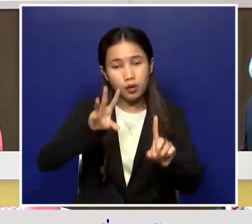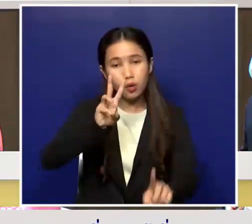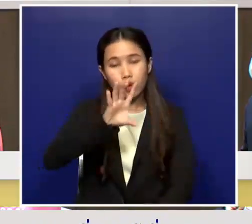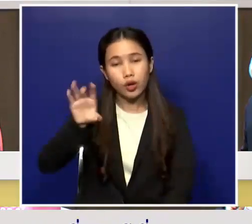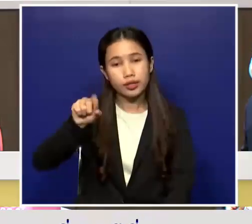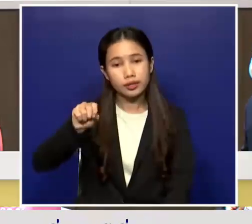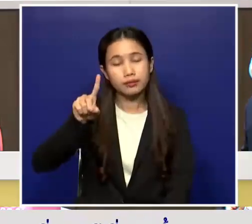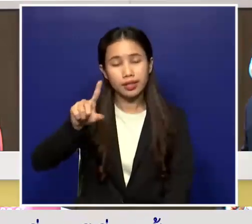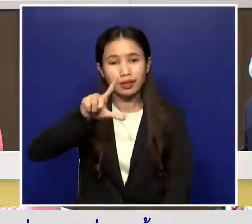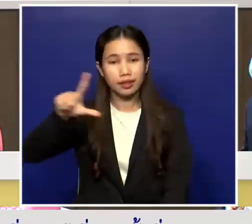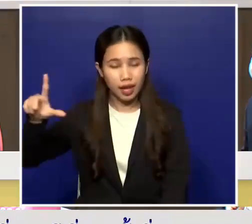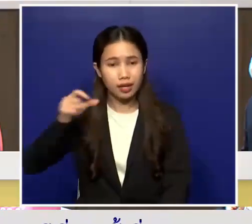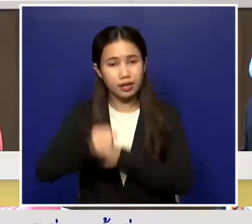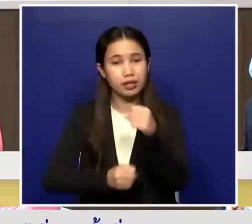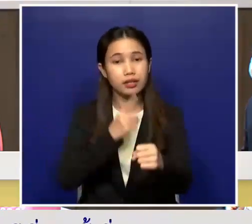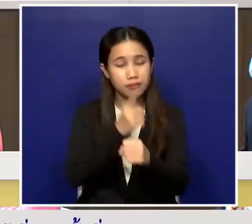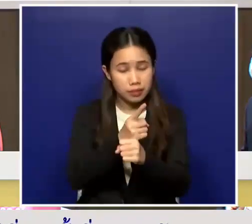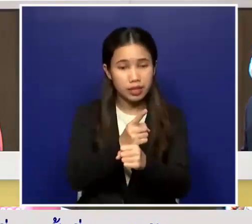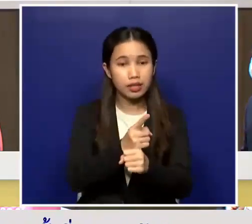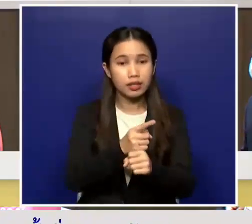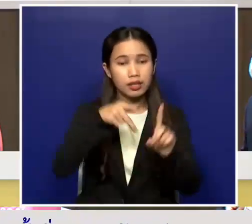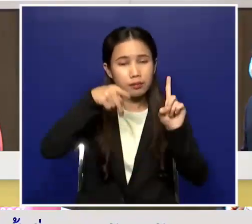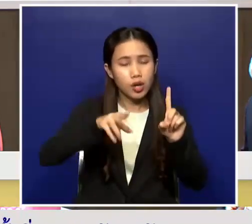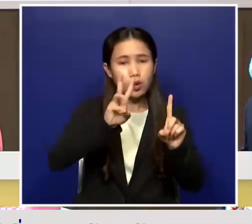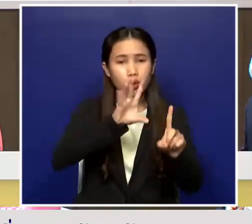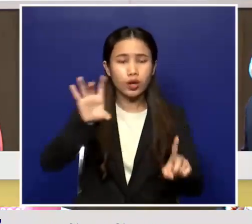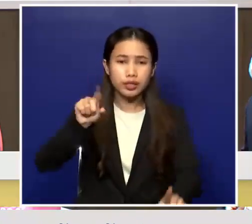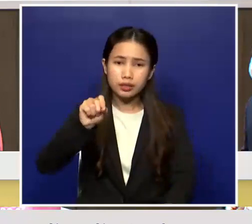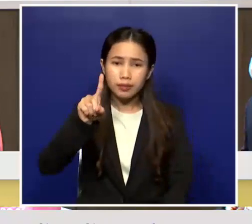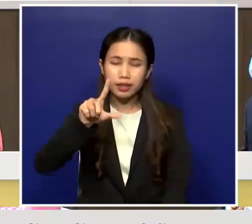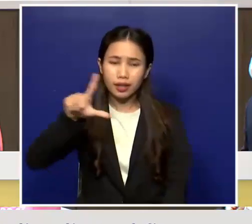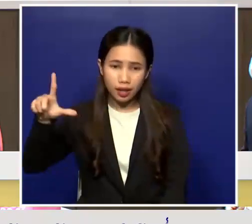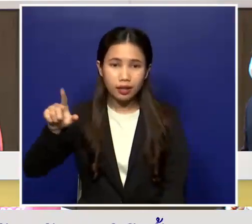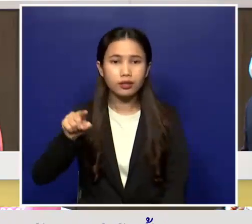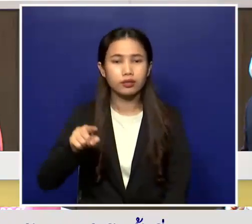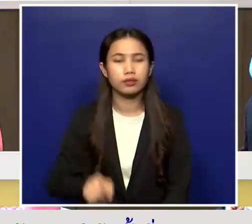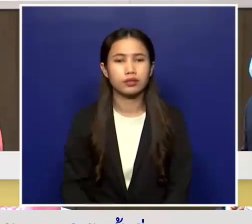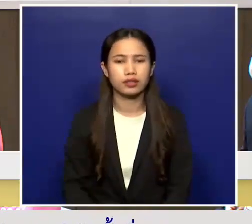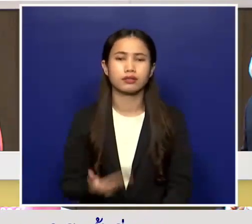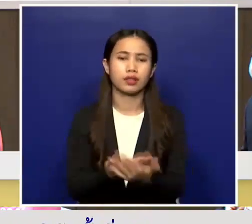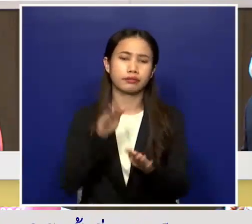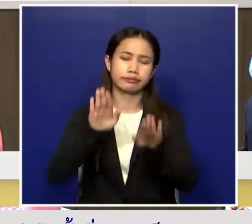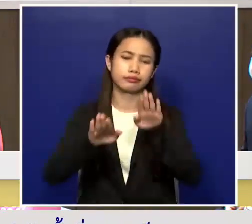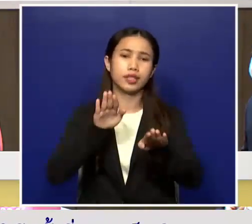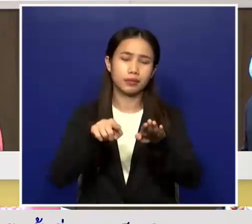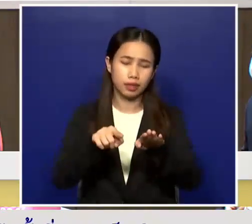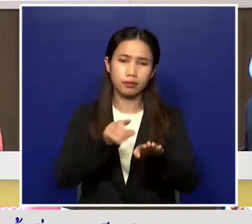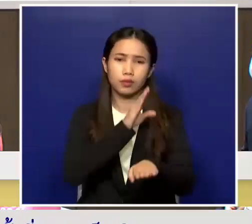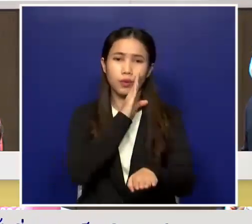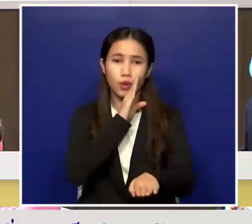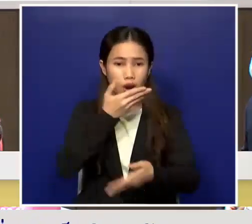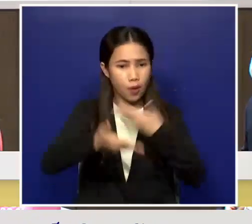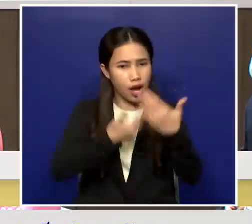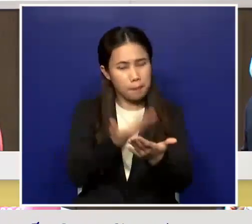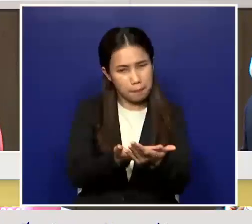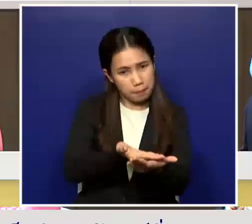1,621ล้านบาทต่อปี1,600กว่าบาทเองเป็นไปได้ยังไงเอามาเป็นคู่เทียบกรรมลอแล้วขายแพงมากเล